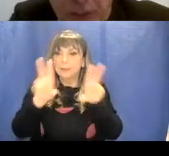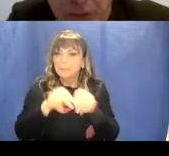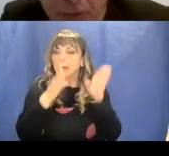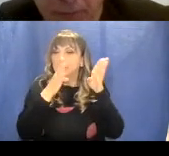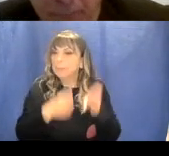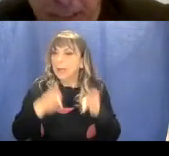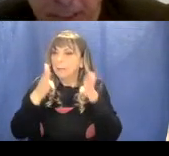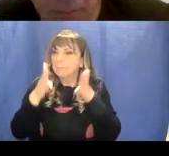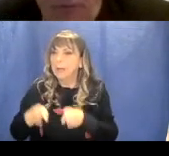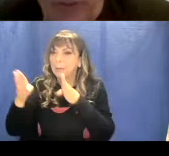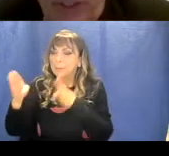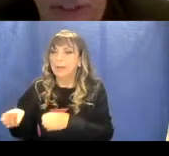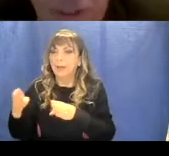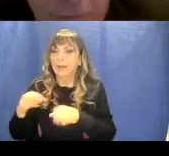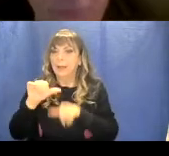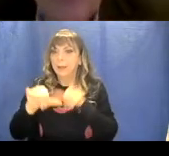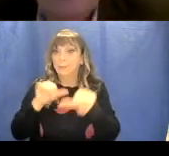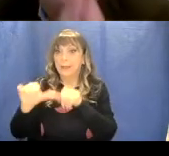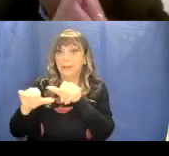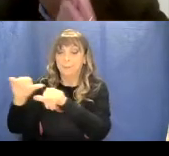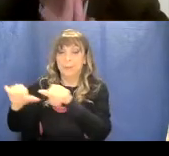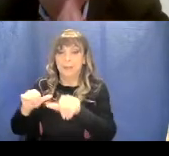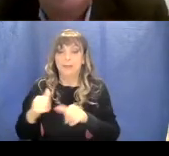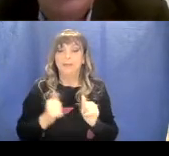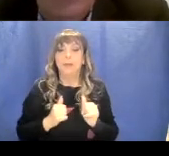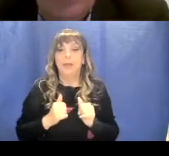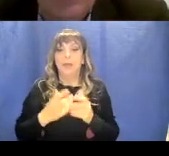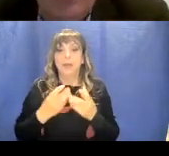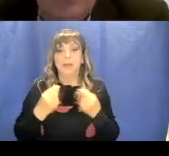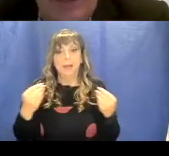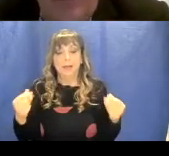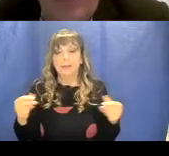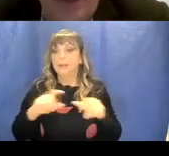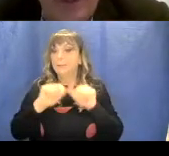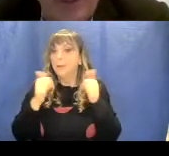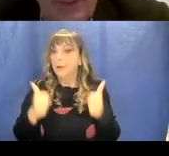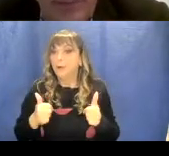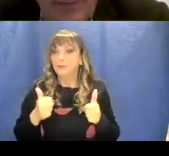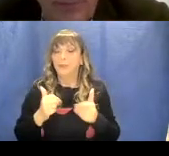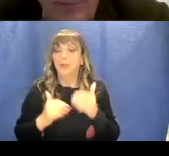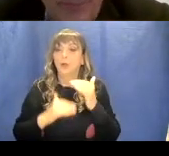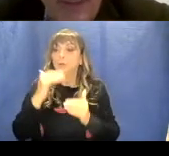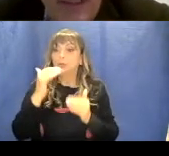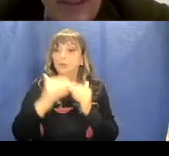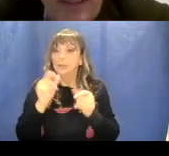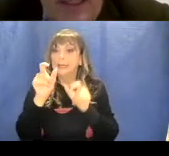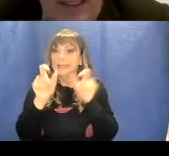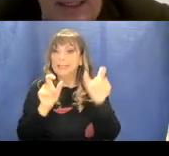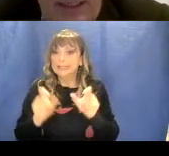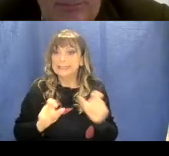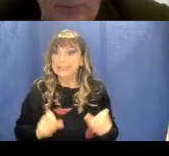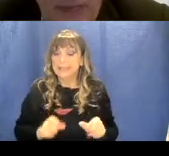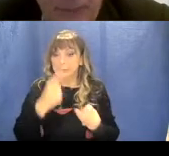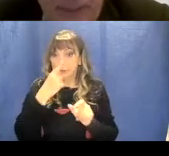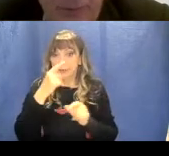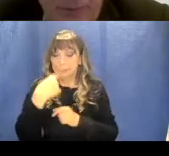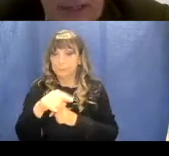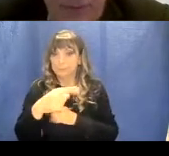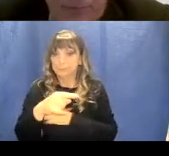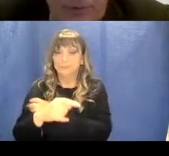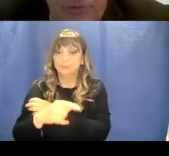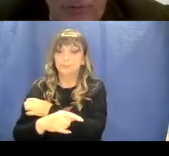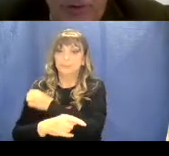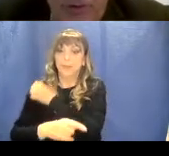e allora ci sono infiniti modi di costruire una tassellazione di questo tipo e provando e riprovando